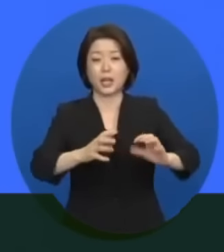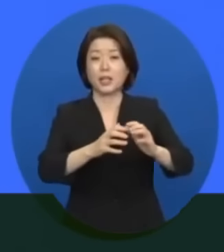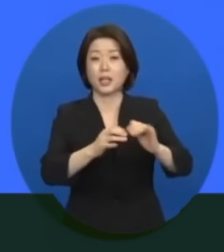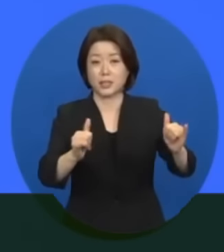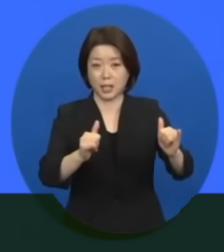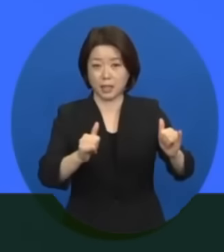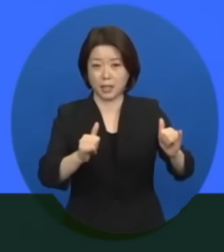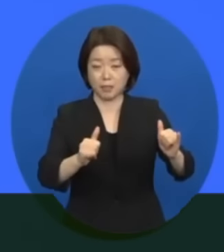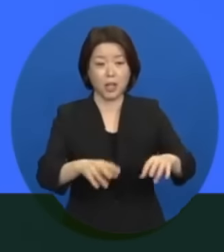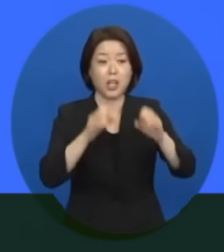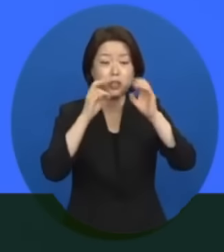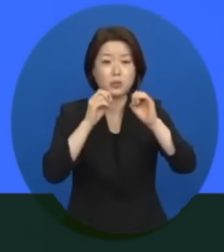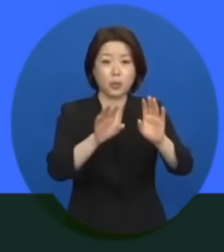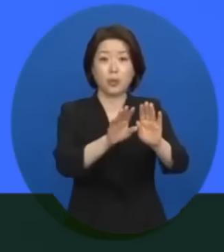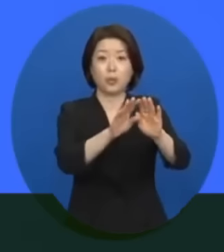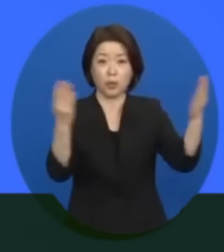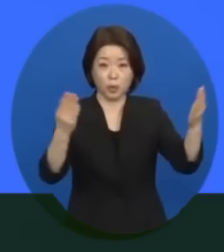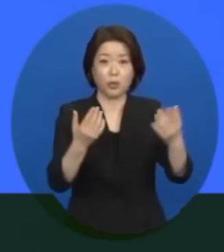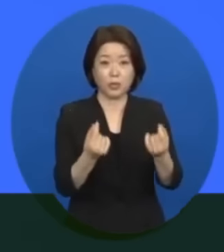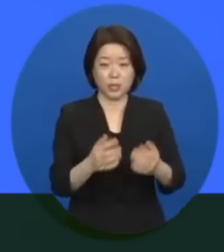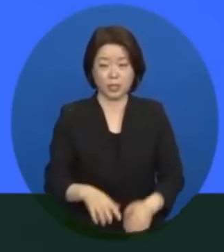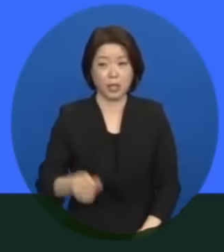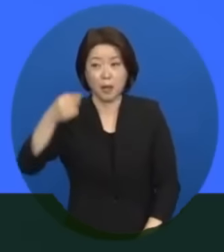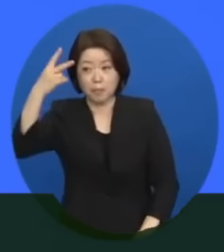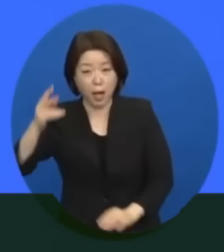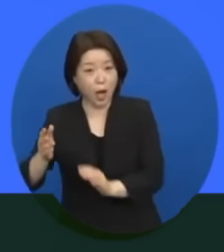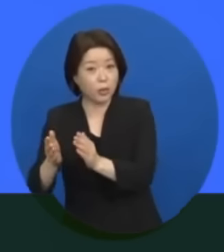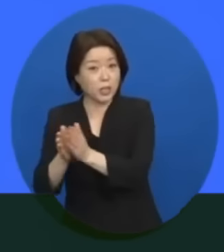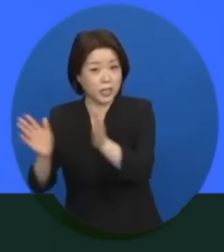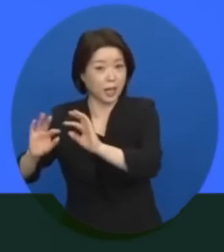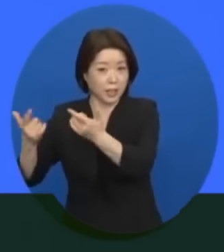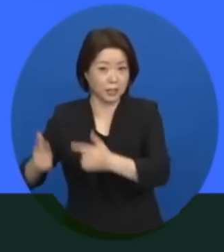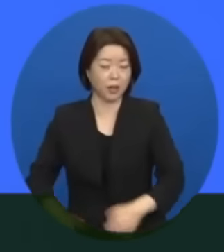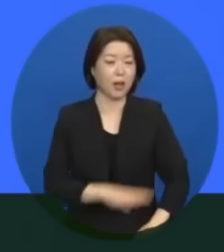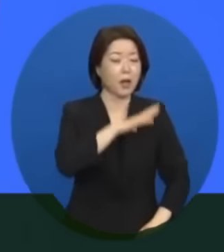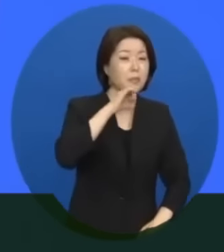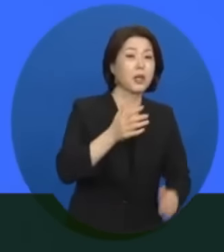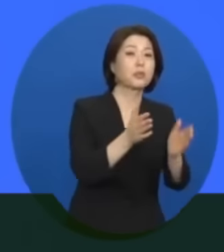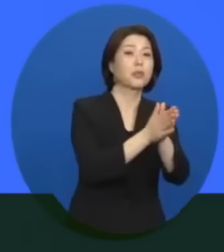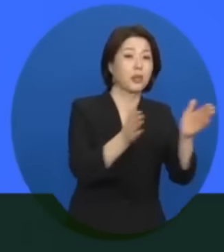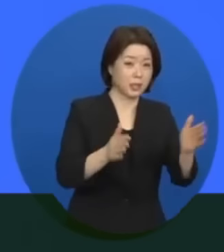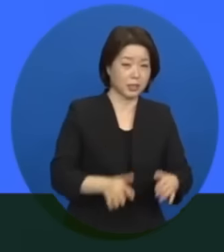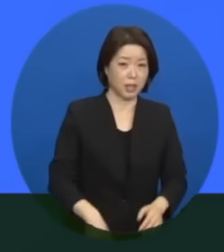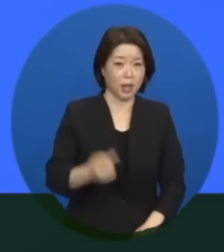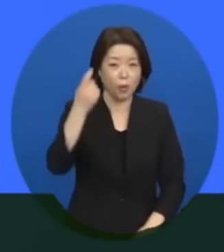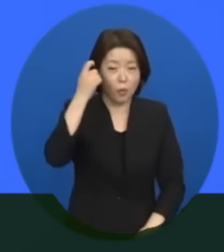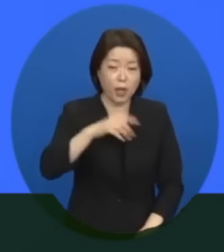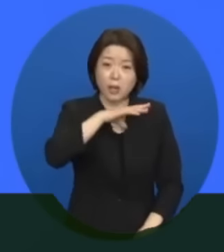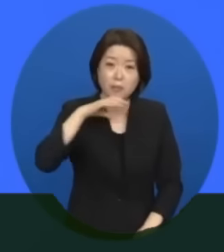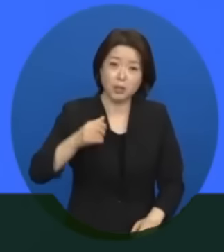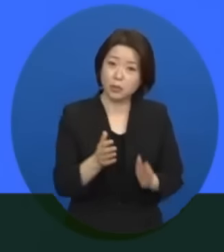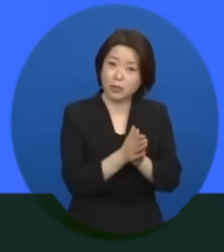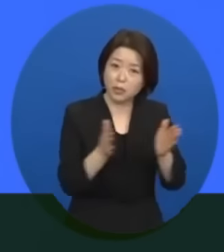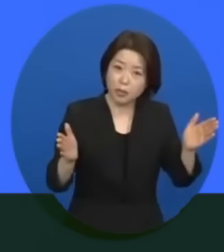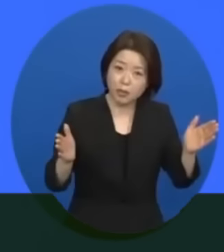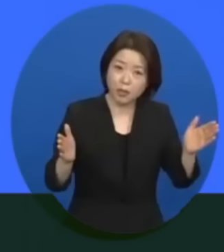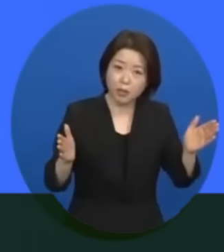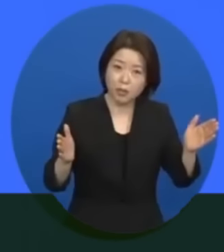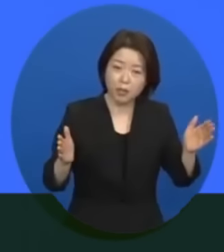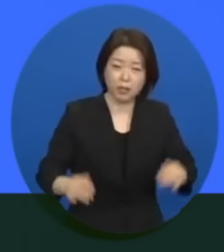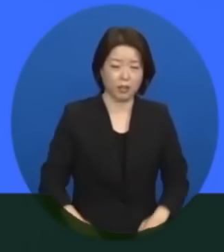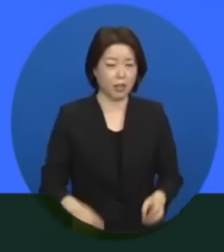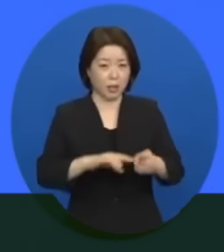성균 문을 엽니다 바울이 여는게 아니에요 베드로가 엽니다 왜 베드로가 열까요 여러분 아십니까